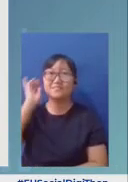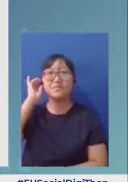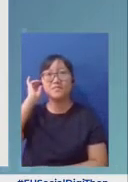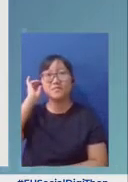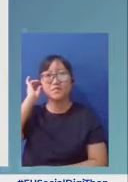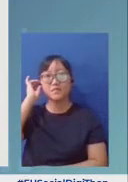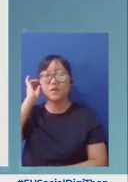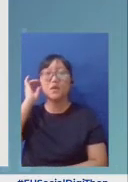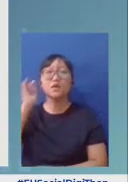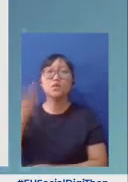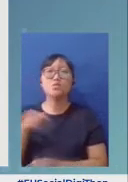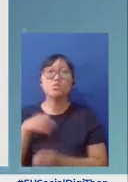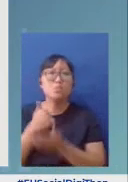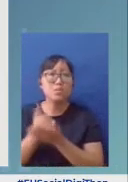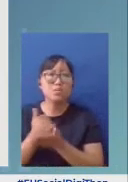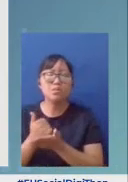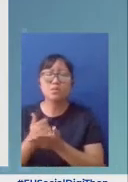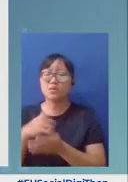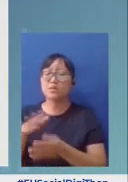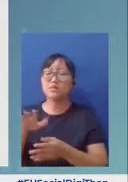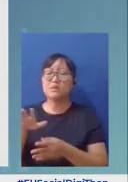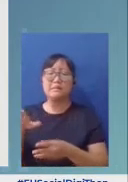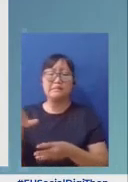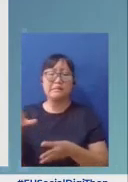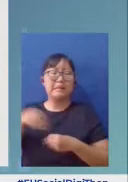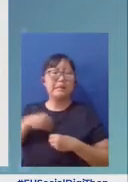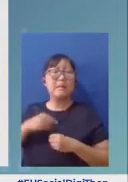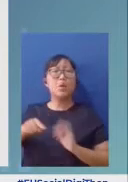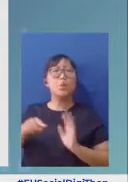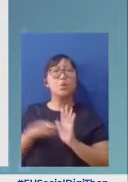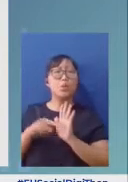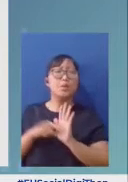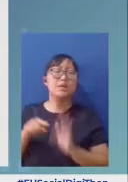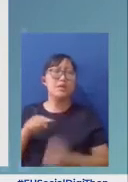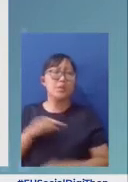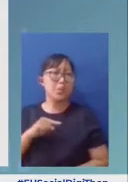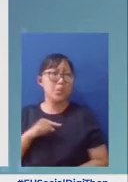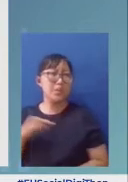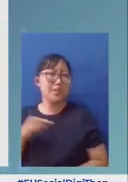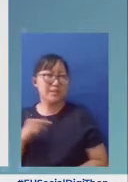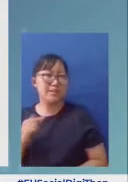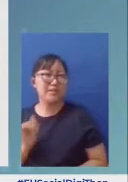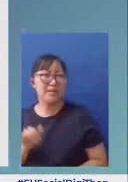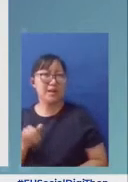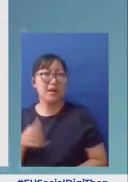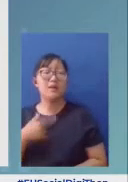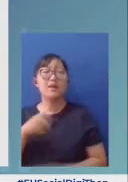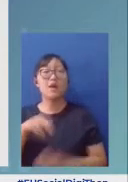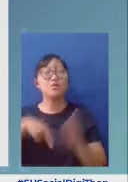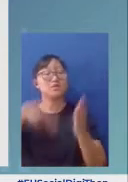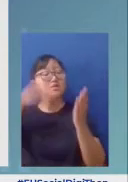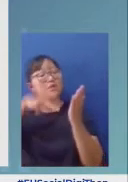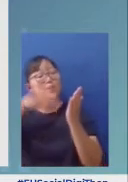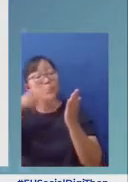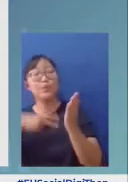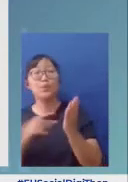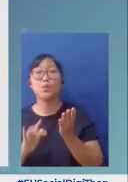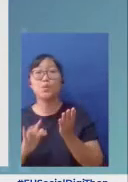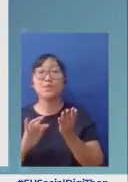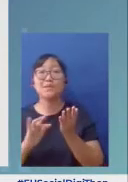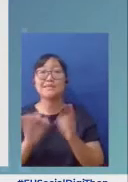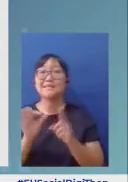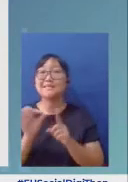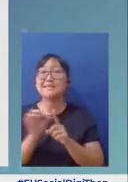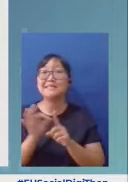Kalau mau dapat scholarship enggak bisa dapat ya. Mau kerja dicek juga digital kita ya. Jejak digital kita bisa gagal.